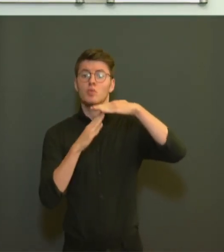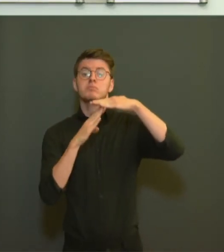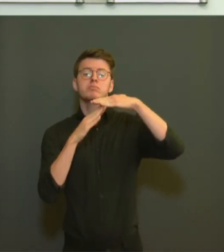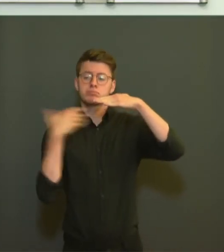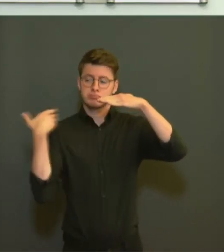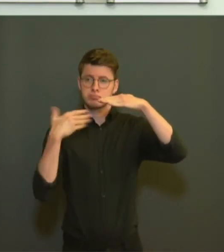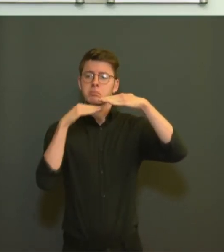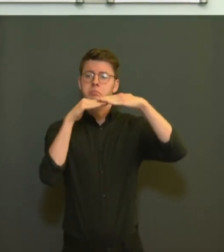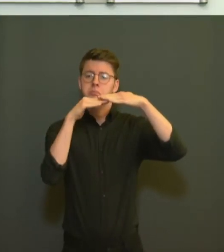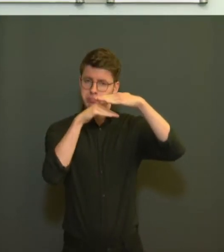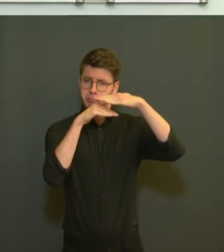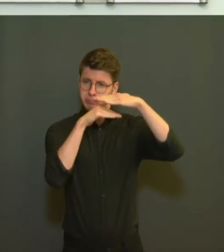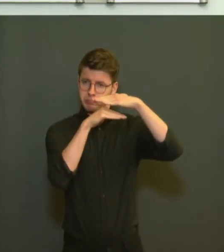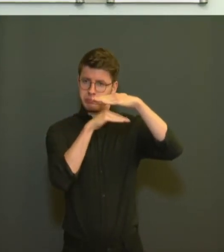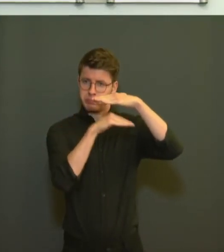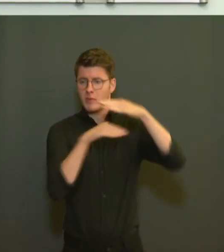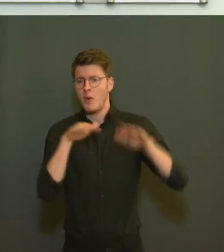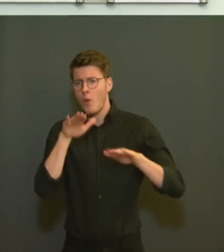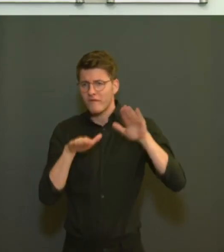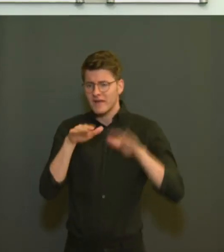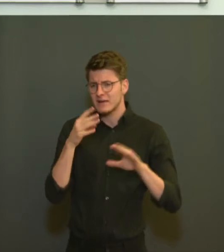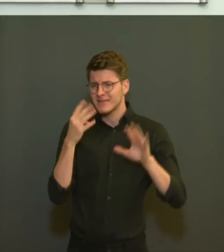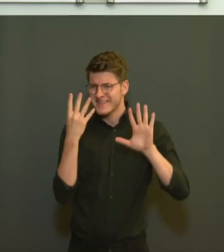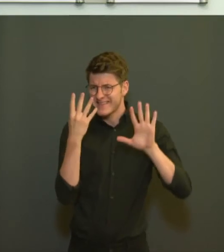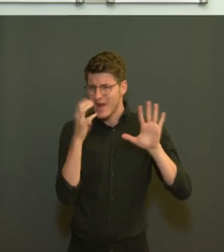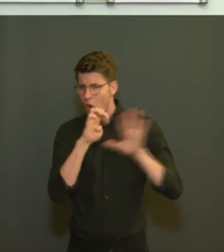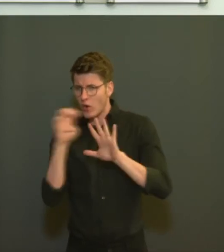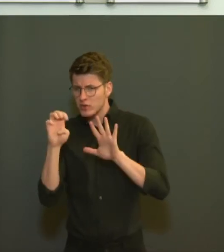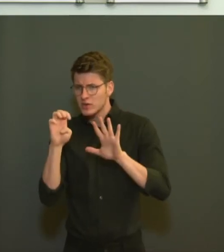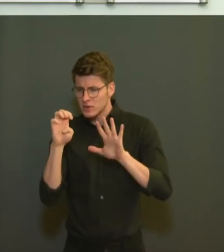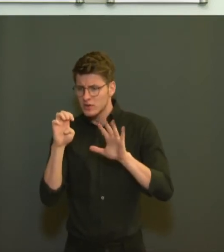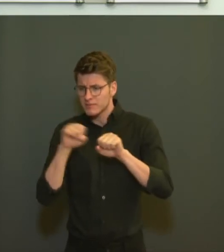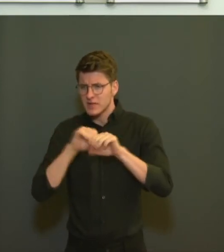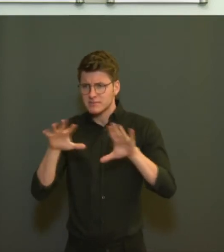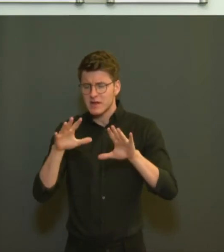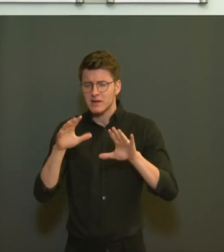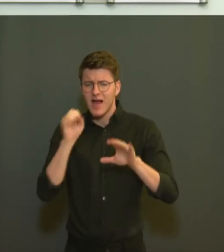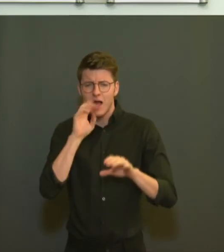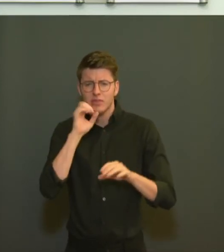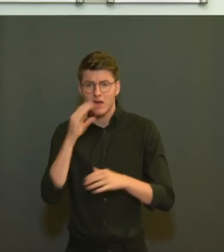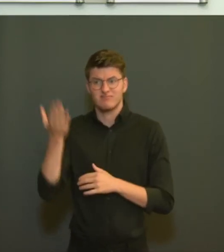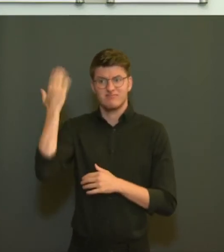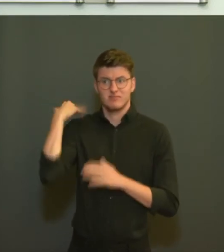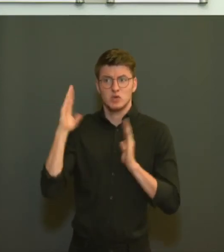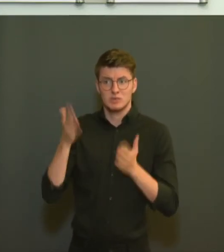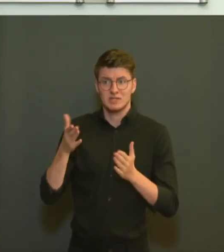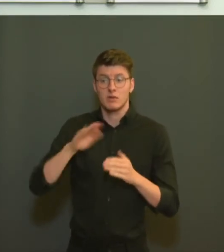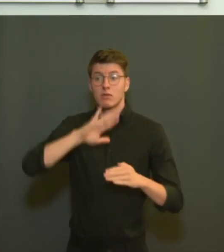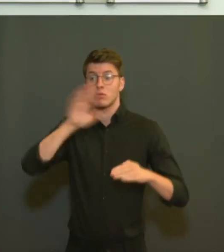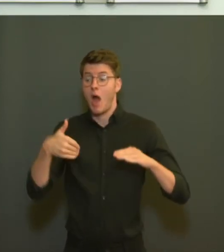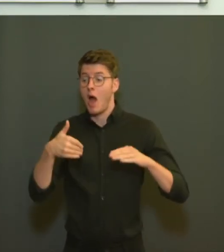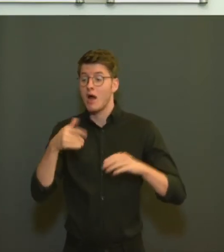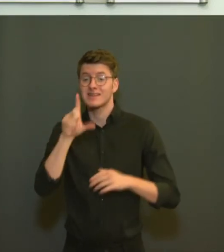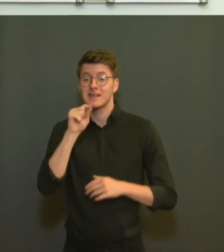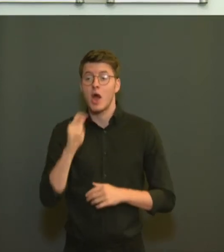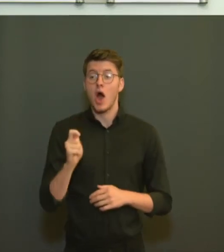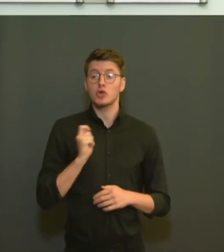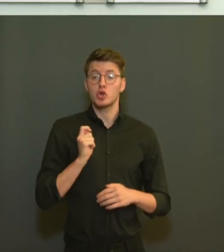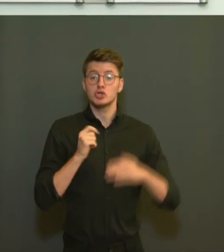nieuwe besmettingen, rond 900 besmettingen per dag. En sindsdien zijn we traag, maar gestaag beginnen